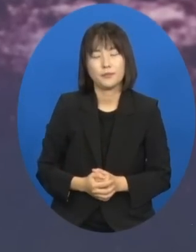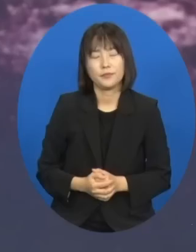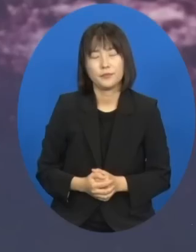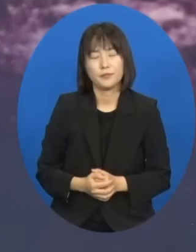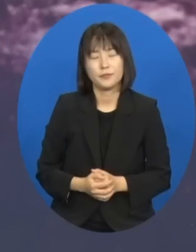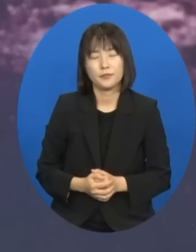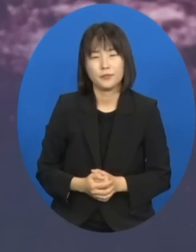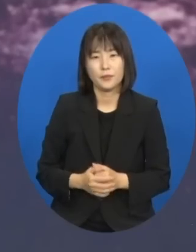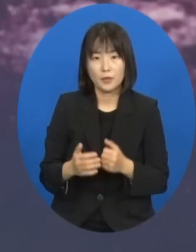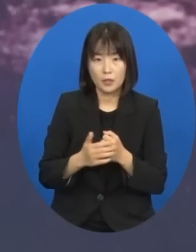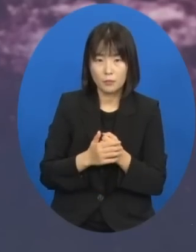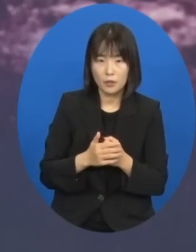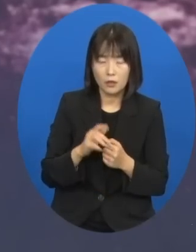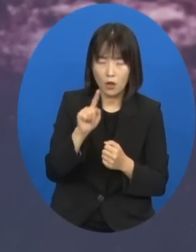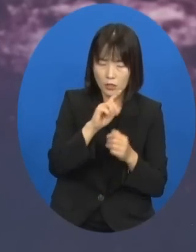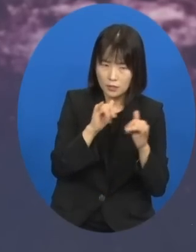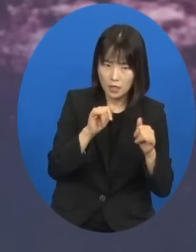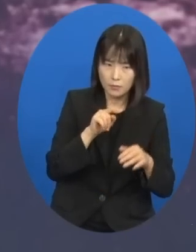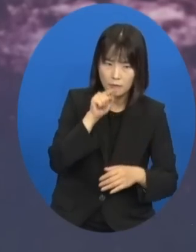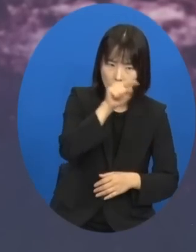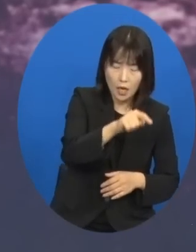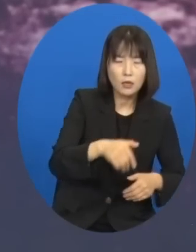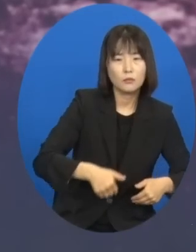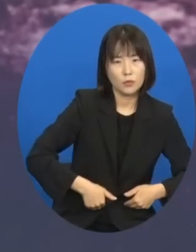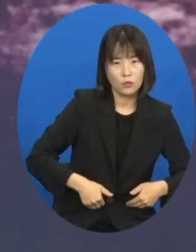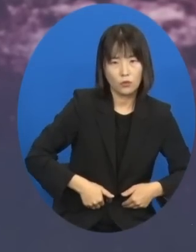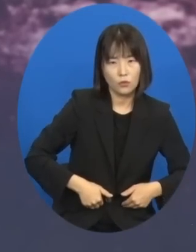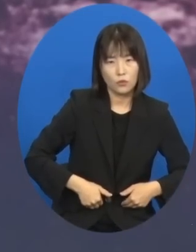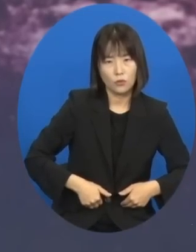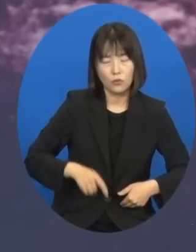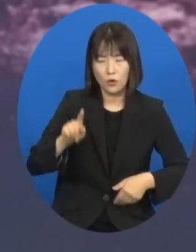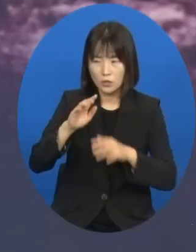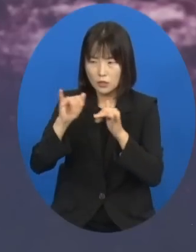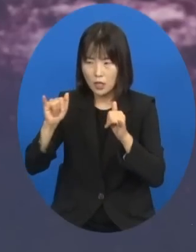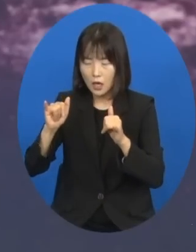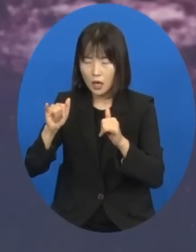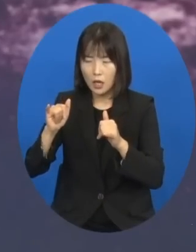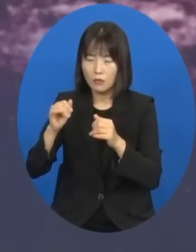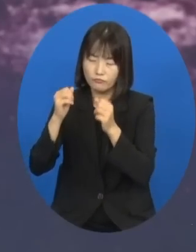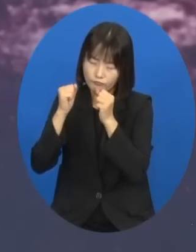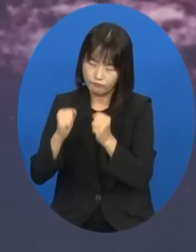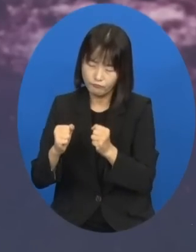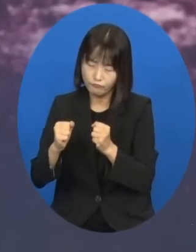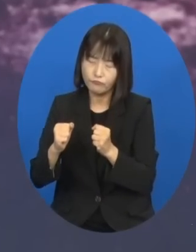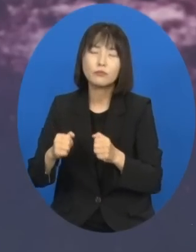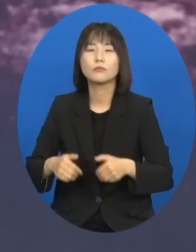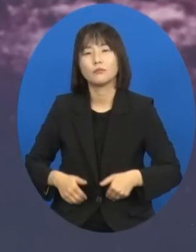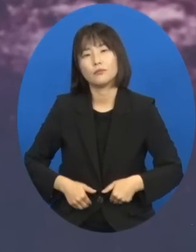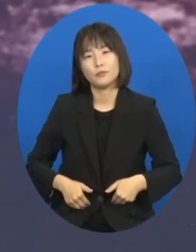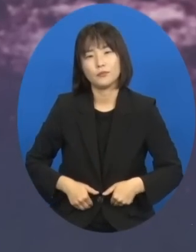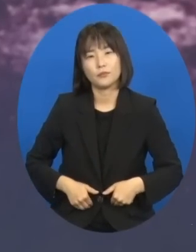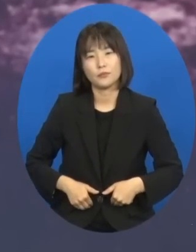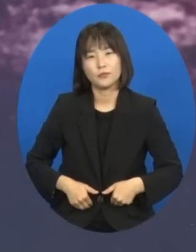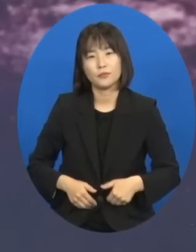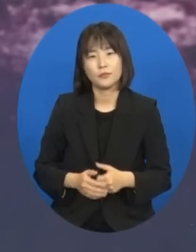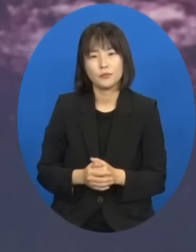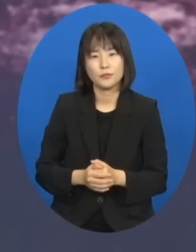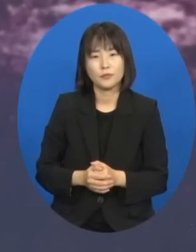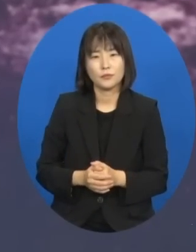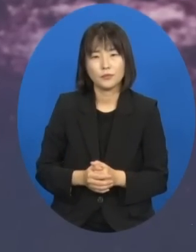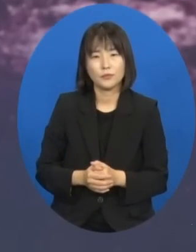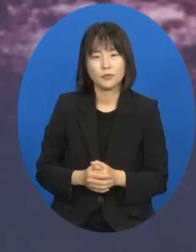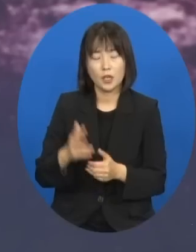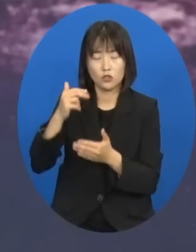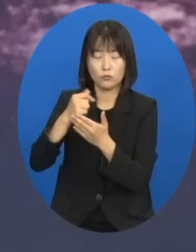그래서 누군가는 정말 가야 하지만 누군가는 부르신 곳에서 그냥 머물러 있어야 합니다. 그것이 또한 주님이 원하시는